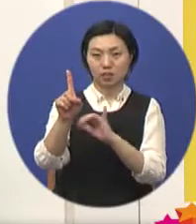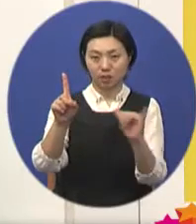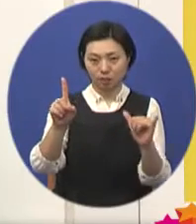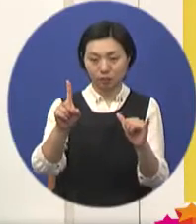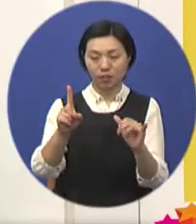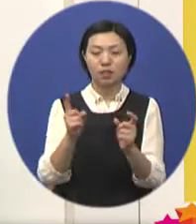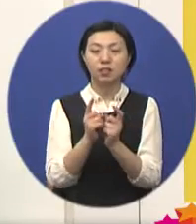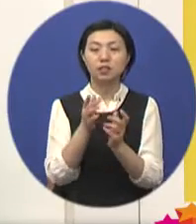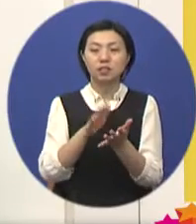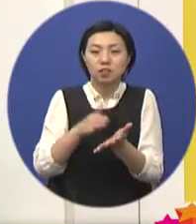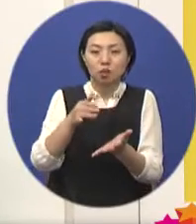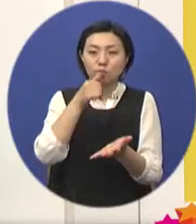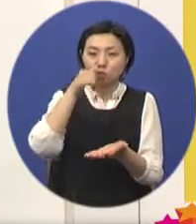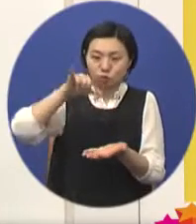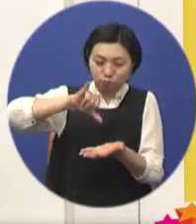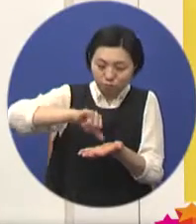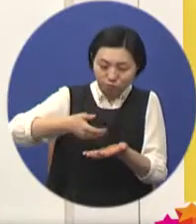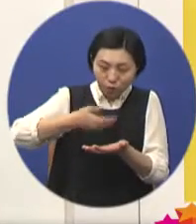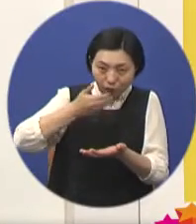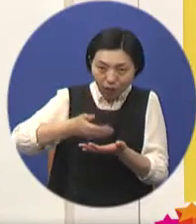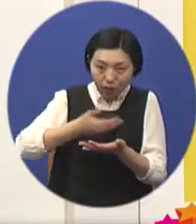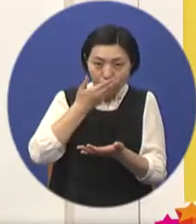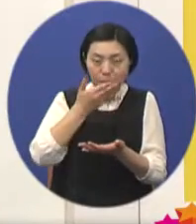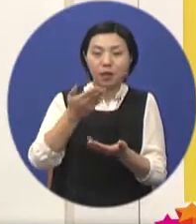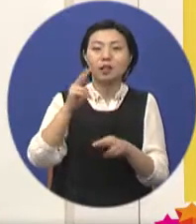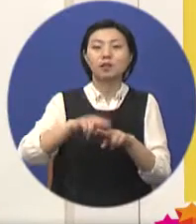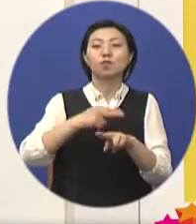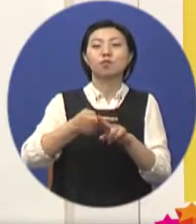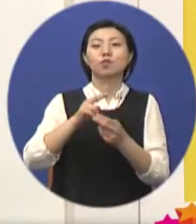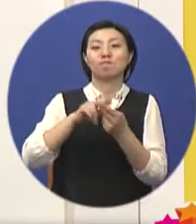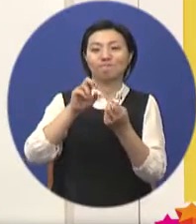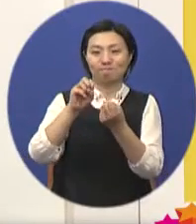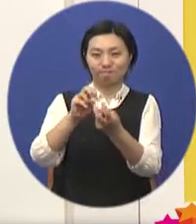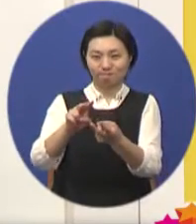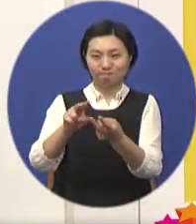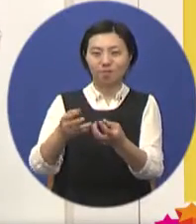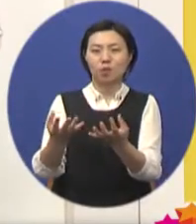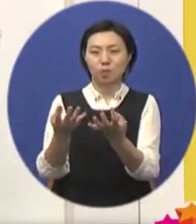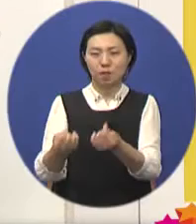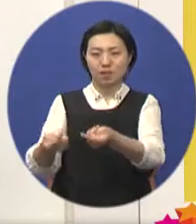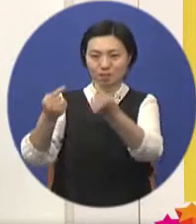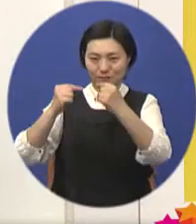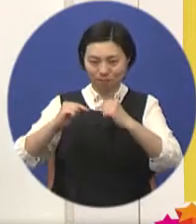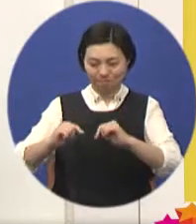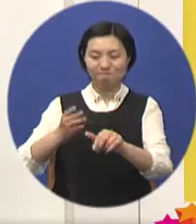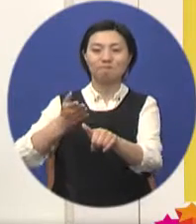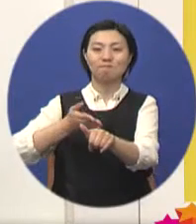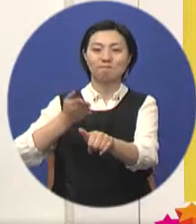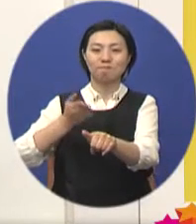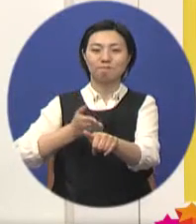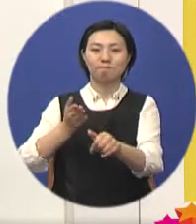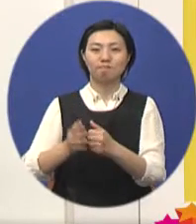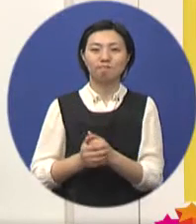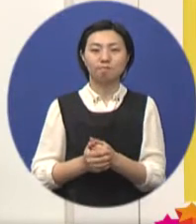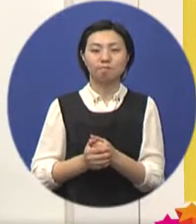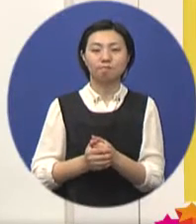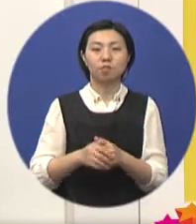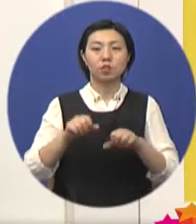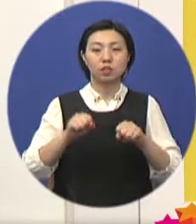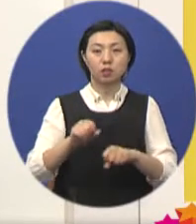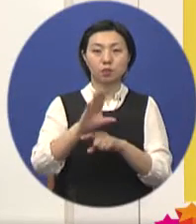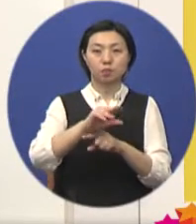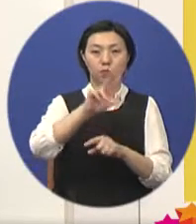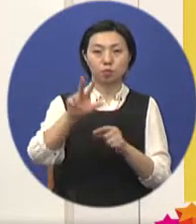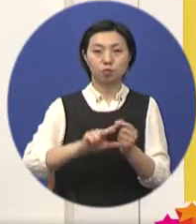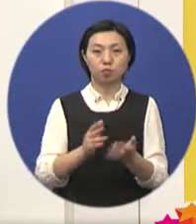네, 선물을 드리도록 하겠습니다. 네. 많은 참여 부탁드립니다. 자, 자, 즉석 생방송 참가자. 전국 나눔